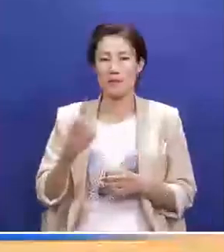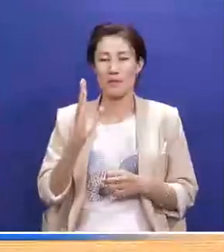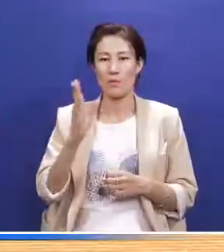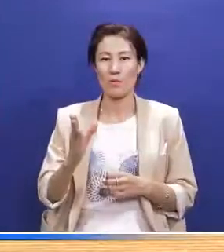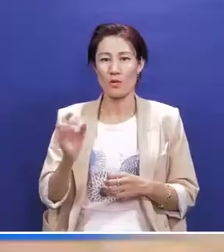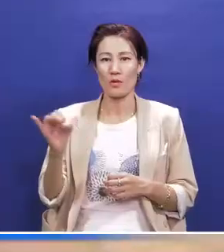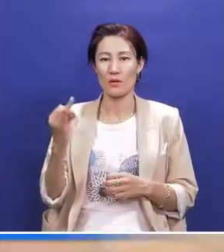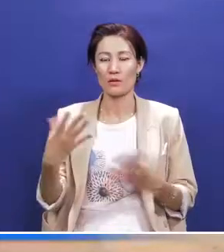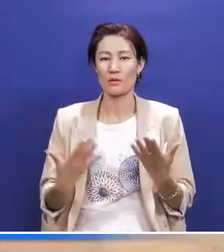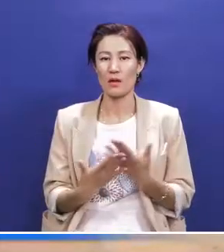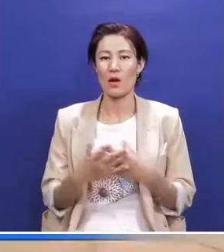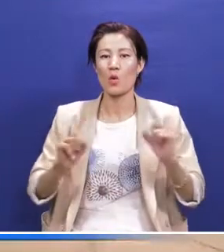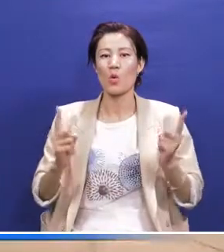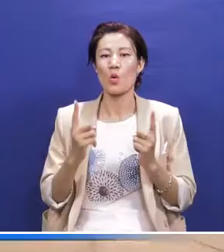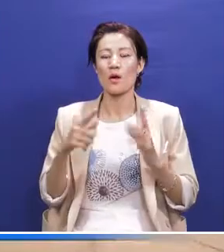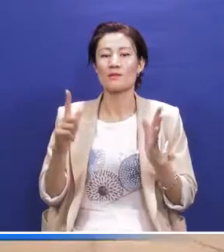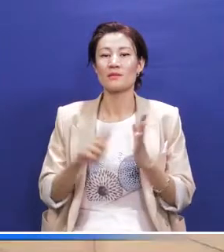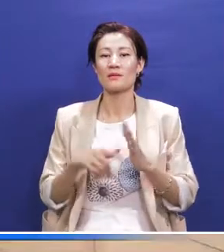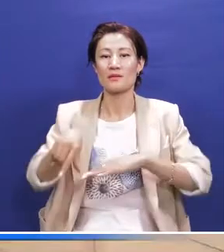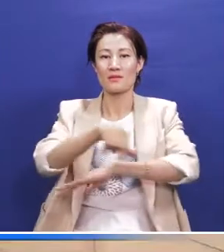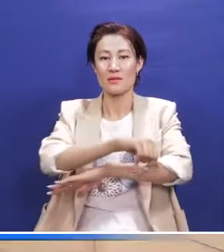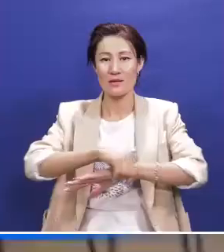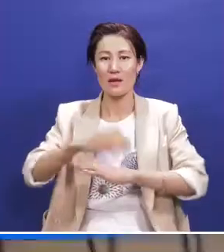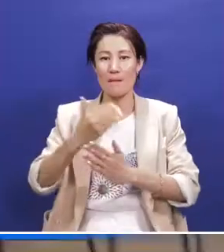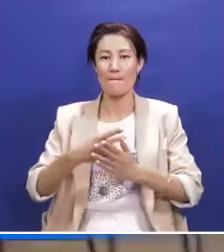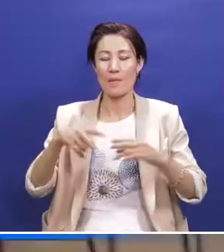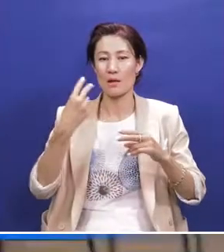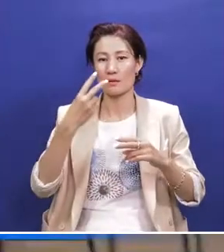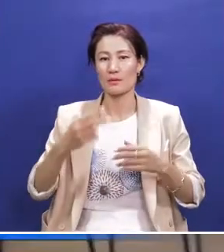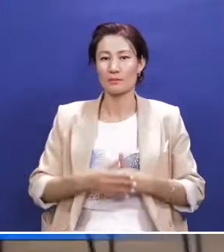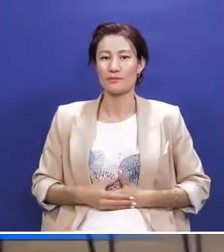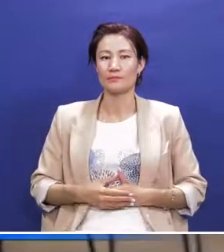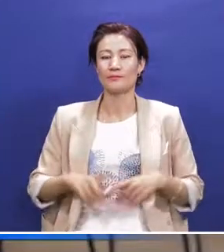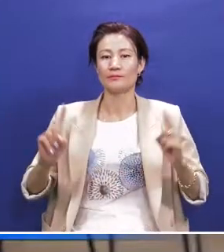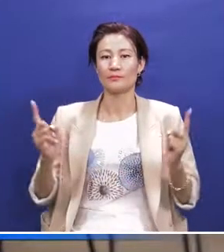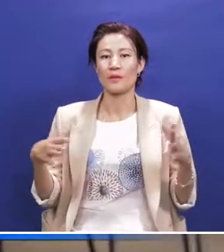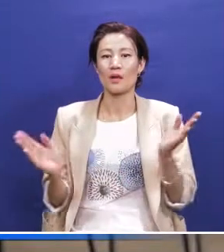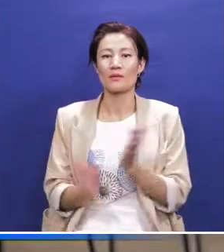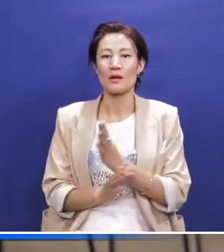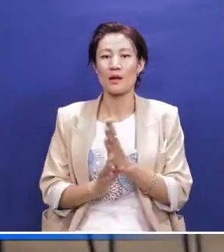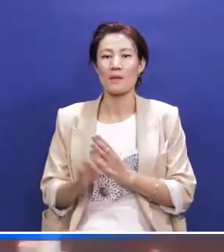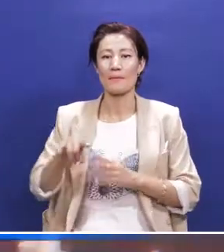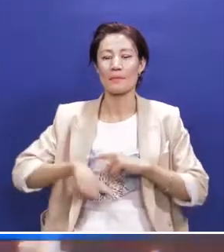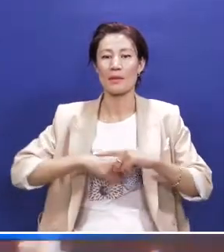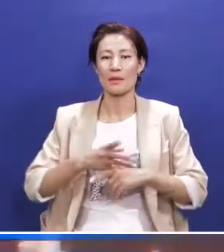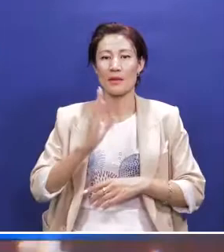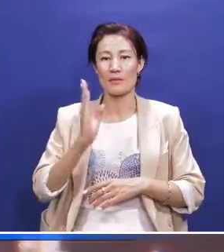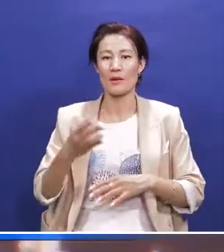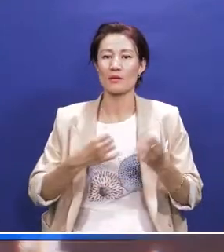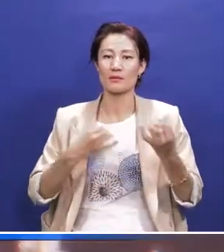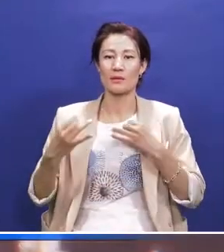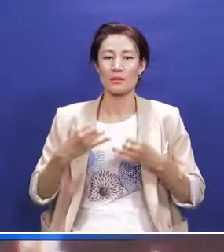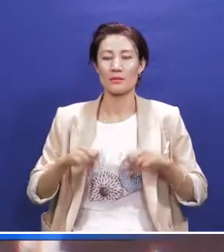бағдар рухани жаңғыру, Ұлы даланың жеті қыры бағдарламалық мақаласында көрсетілген Ұлы даладағы ежелгі металлургия бағытын